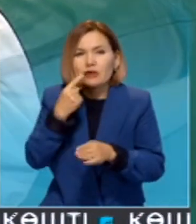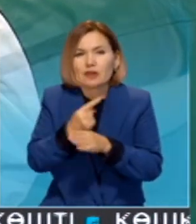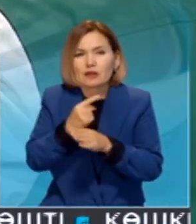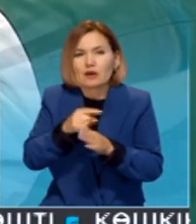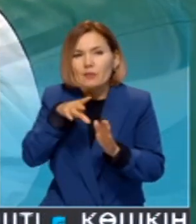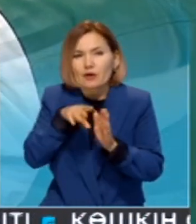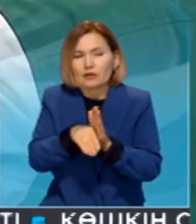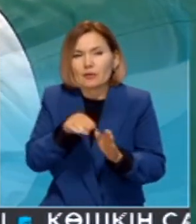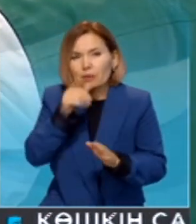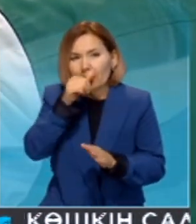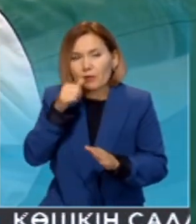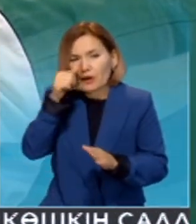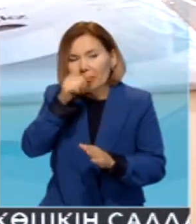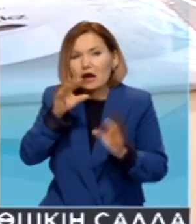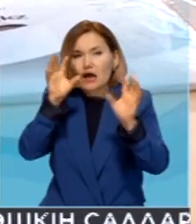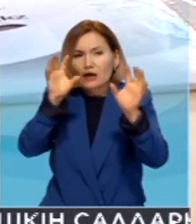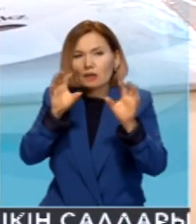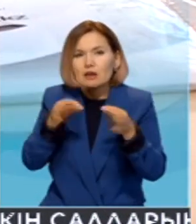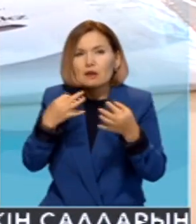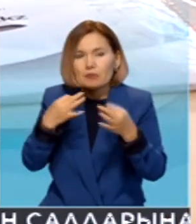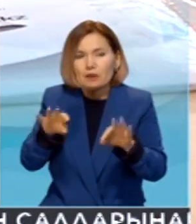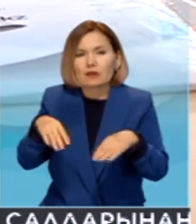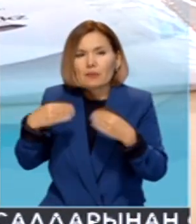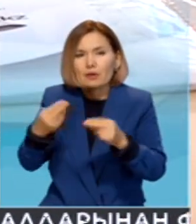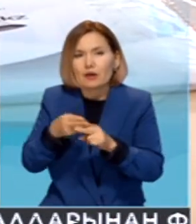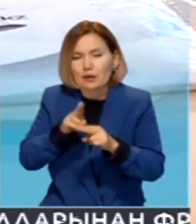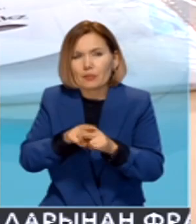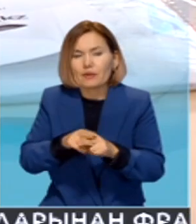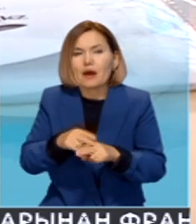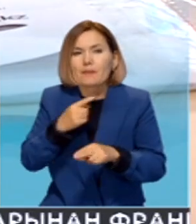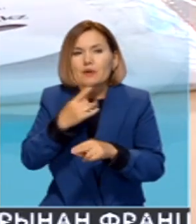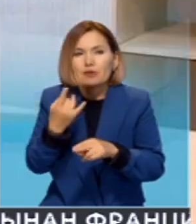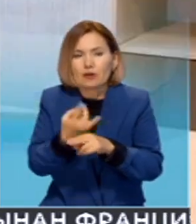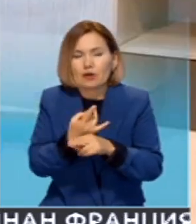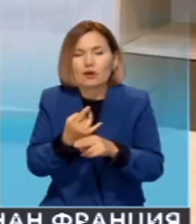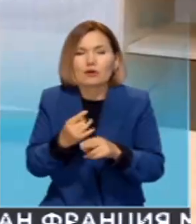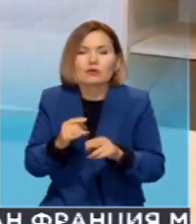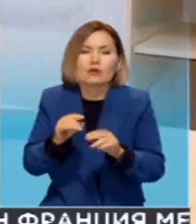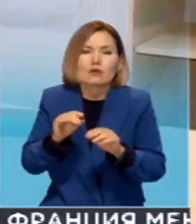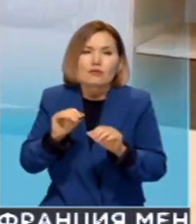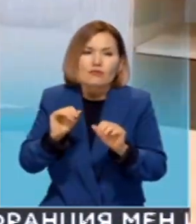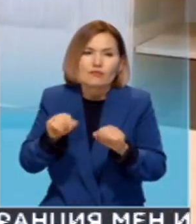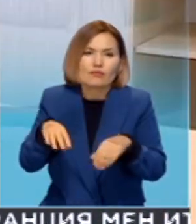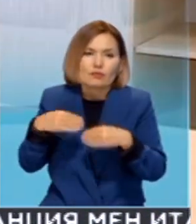салынған еді. Былтыр оны заңдастыруға рұқсат берілді. Бұл бір жолғы ғана мүмкіндік.